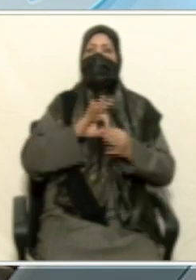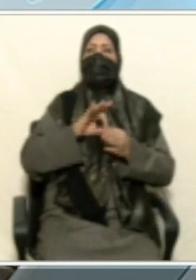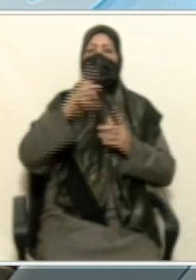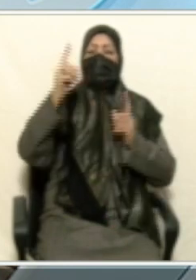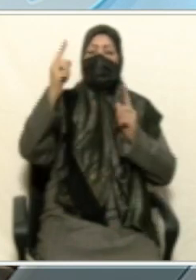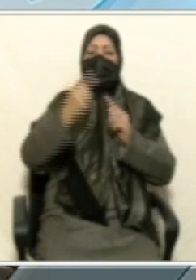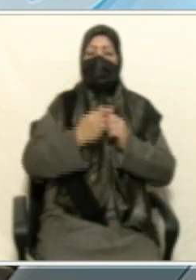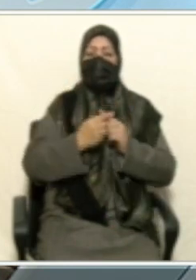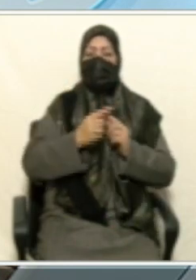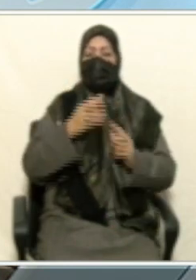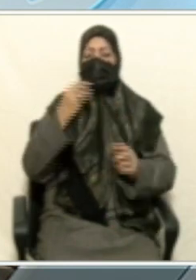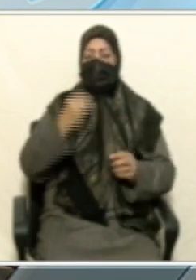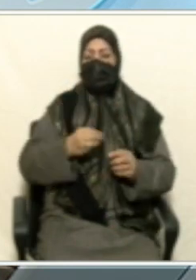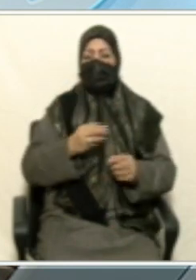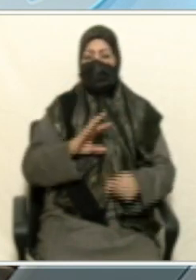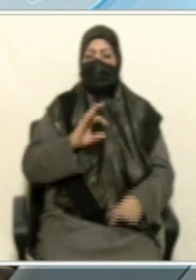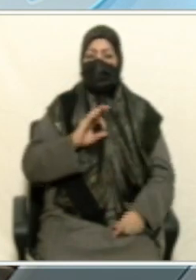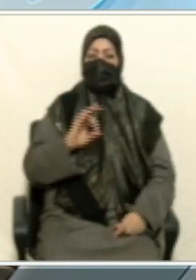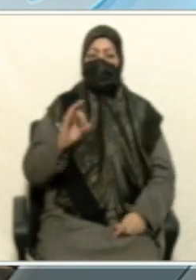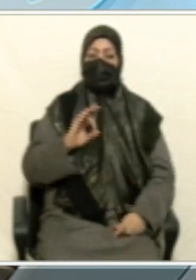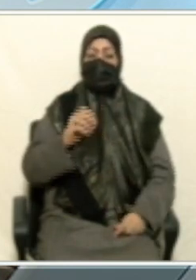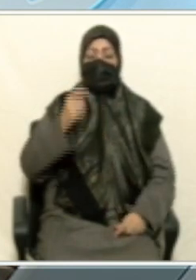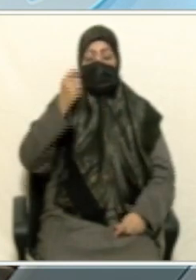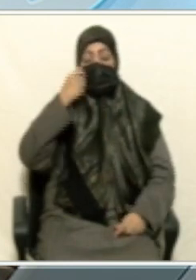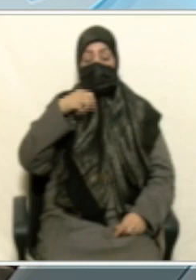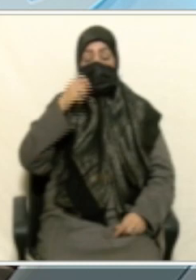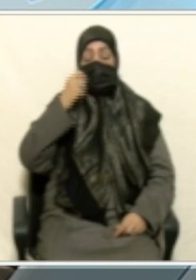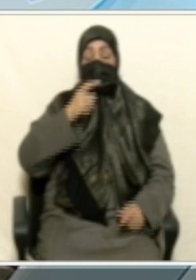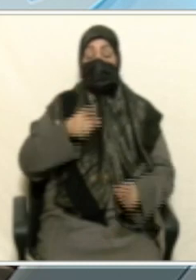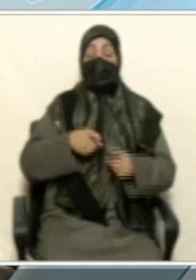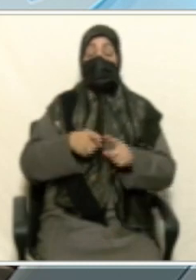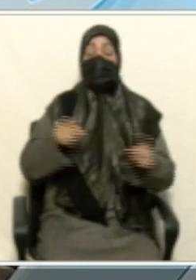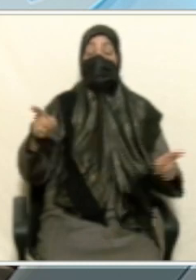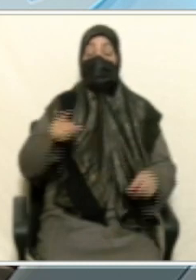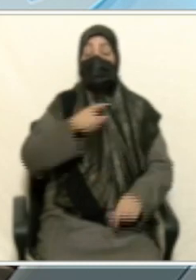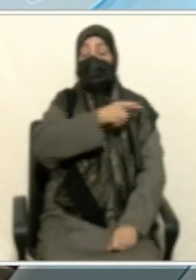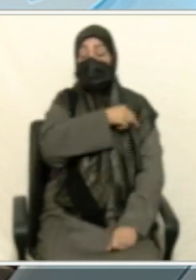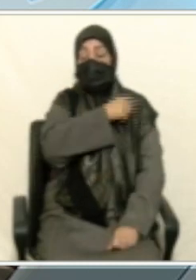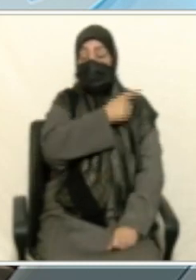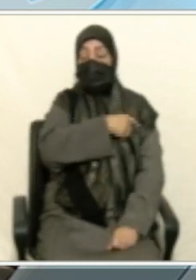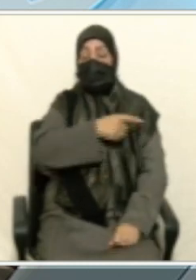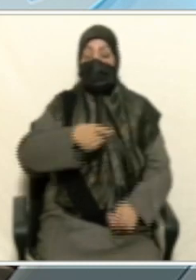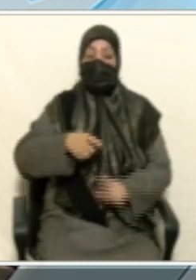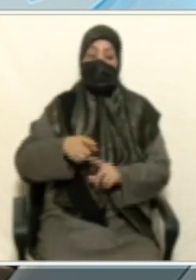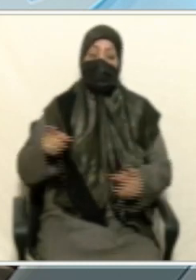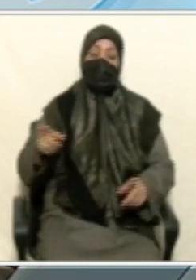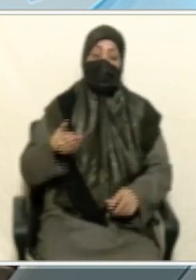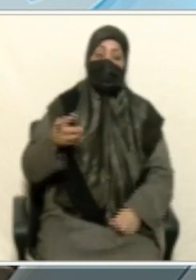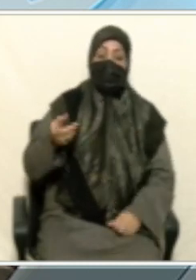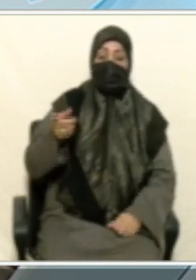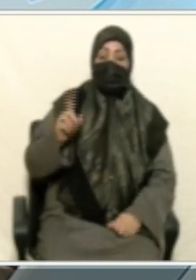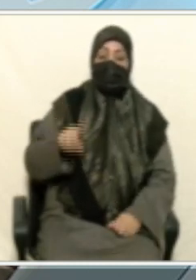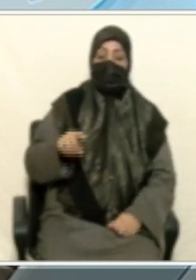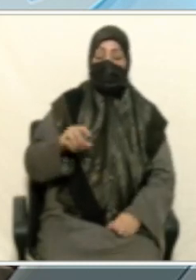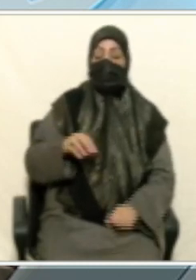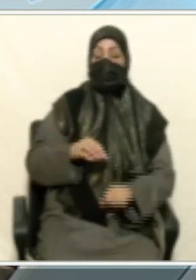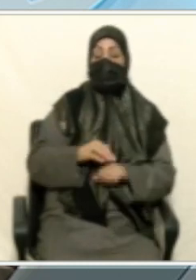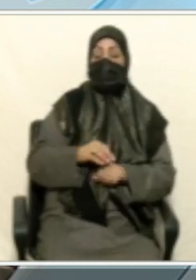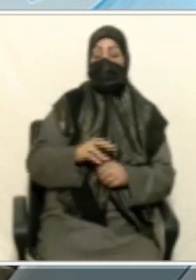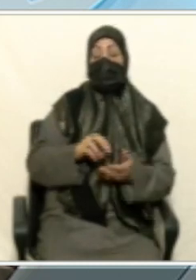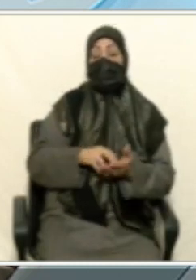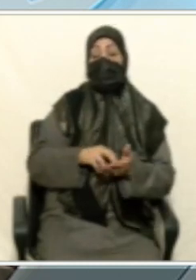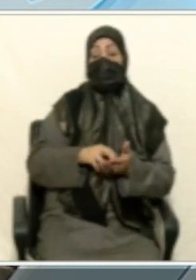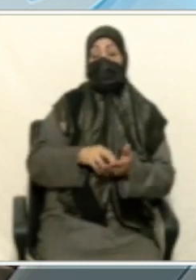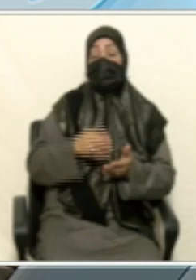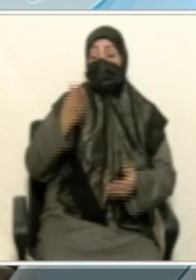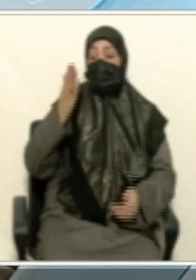من الجرائم وكبيرة من كبائر الذنوب وعظيمة من عظائمها. وعلى الإنسان أن يتقي الله عز وجل. الدنيا الآن واسعة لكن